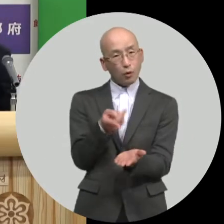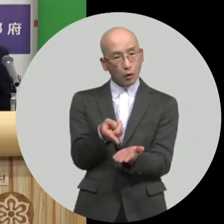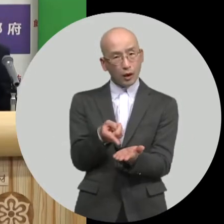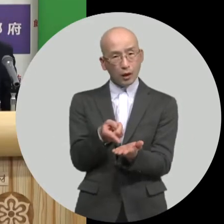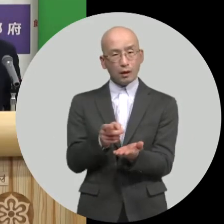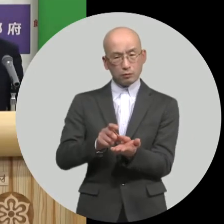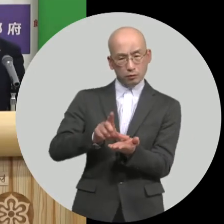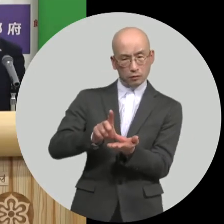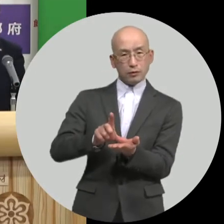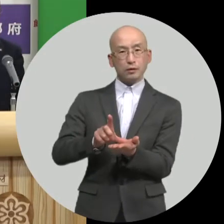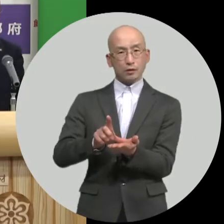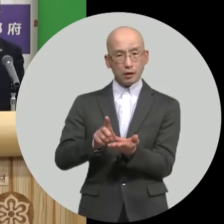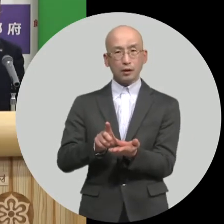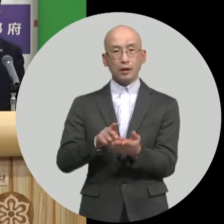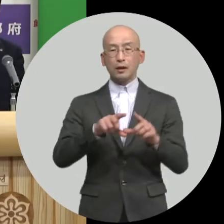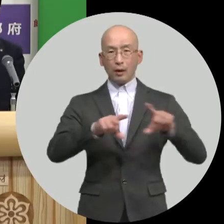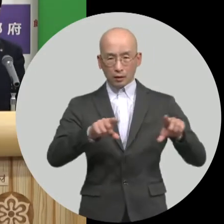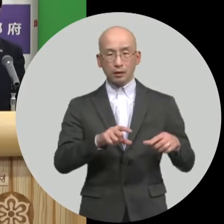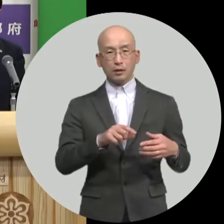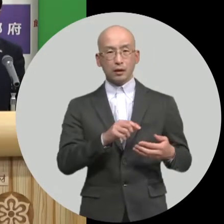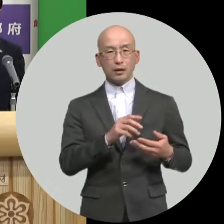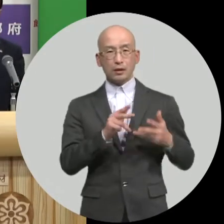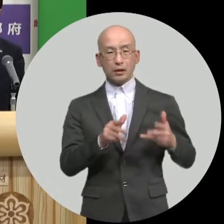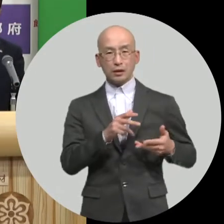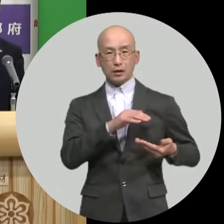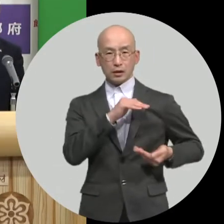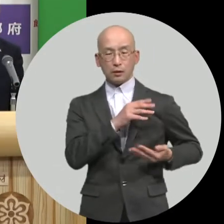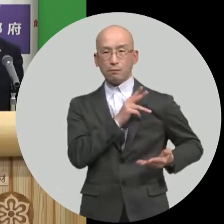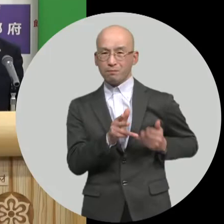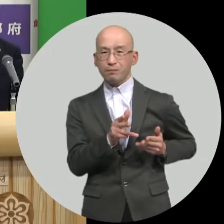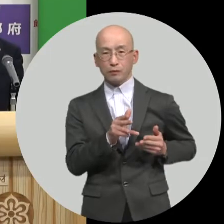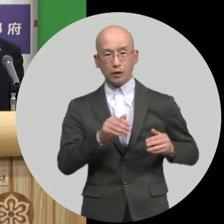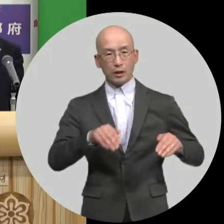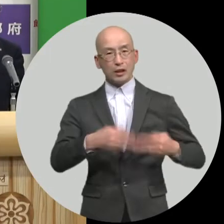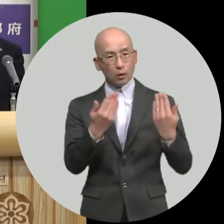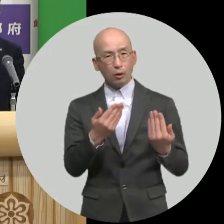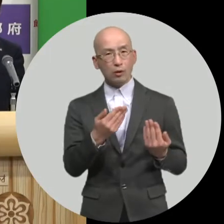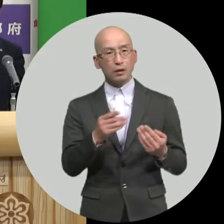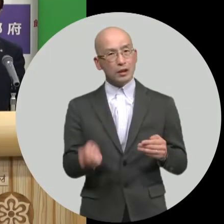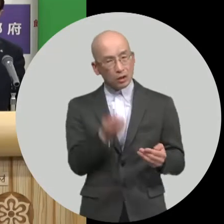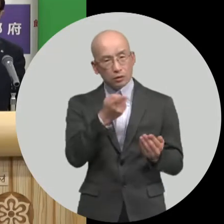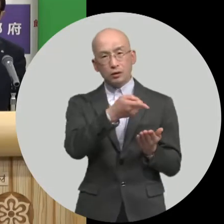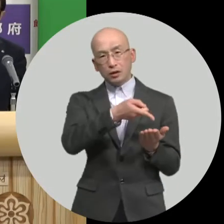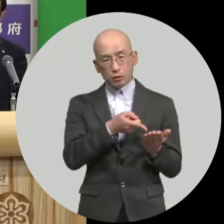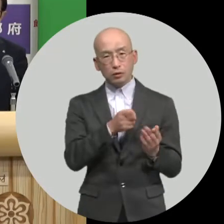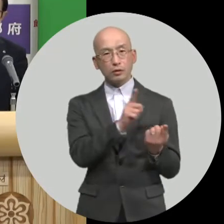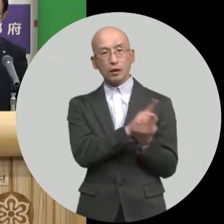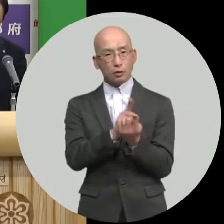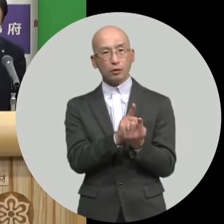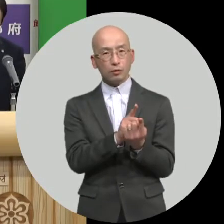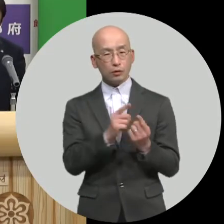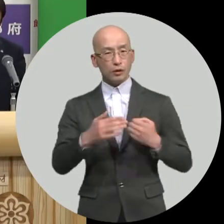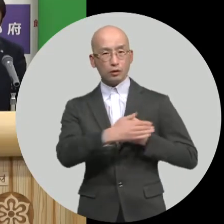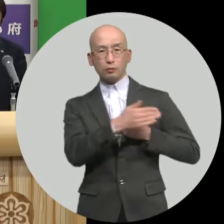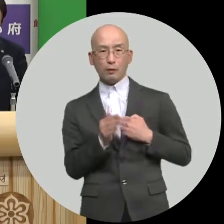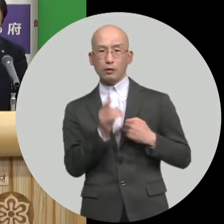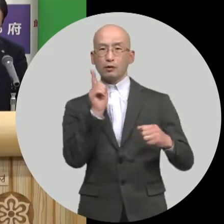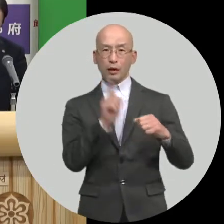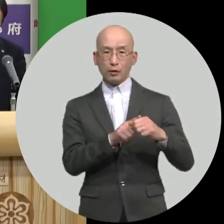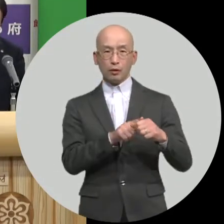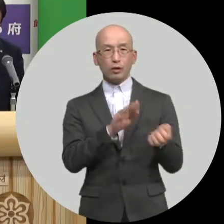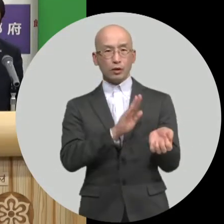ば心筋梗塞とか交通事故などのような緊急的なですね、命を守るために必要な医療行為につい